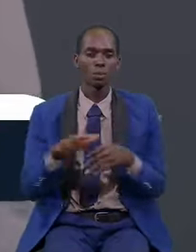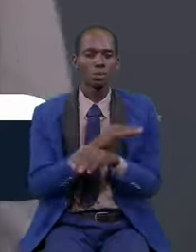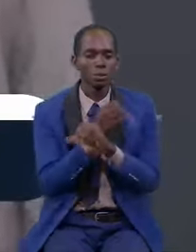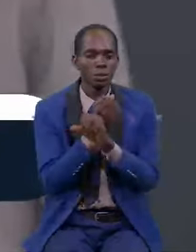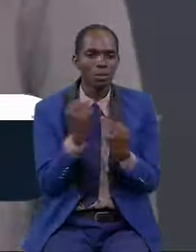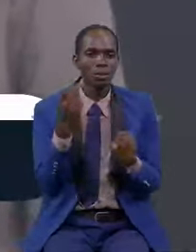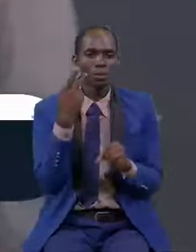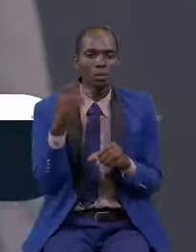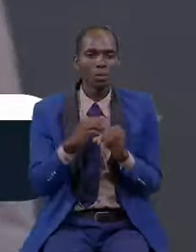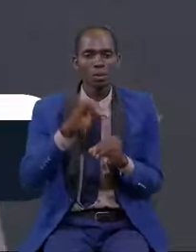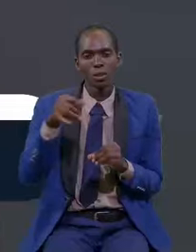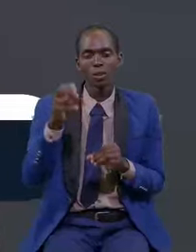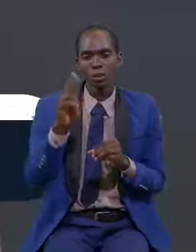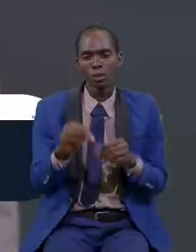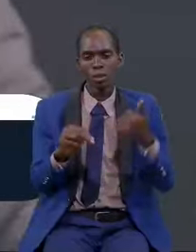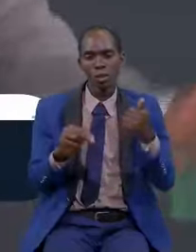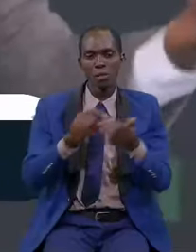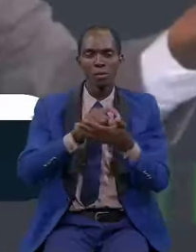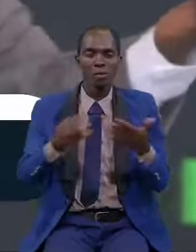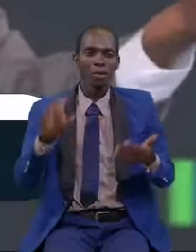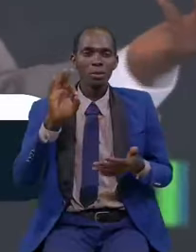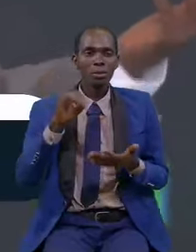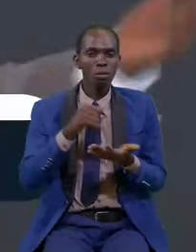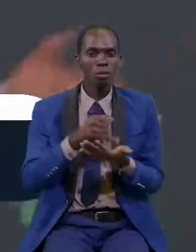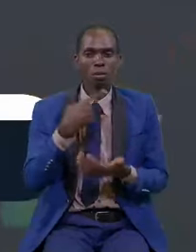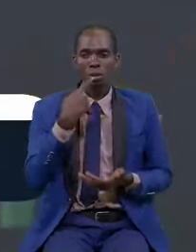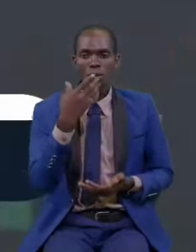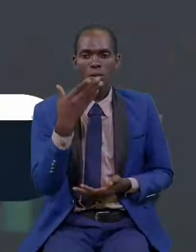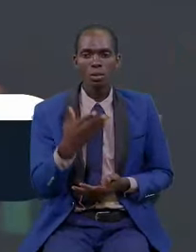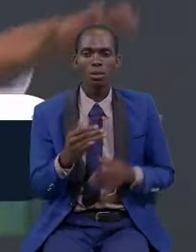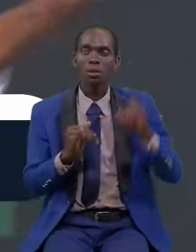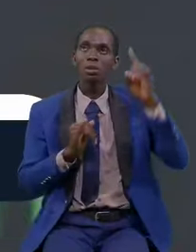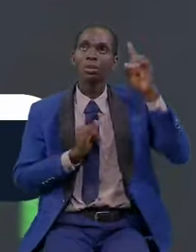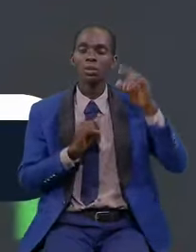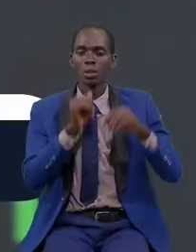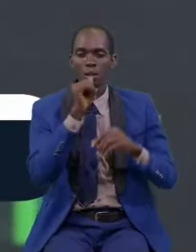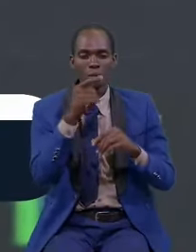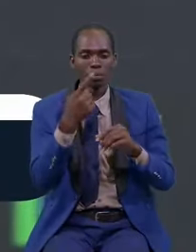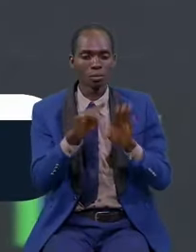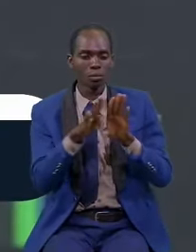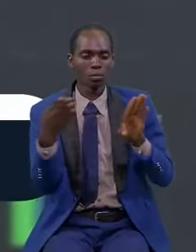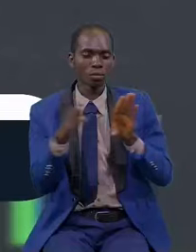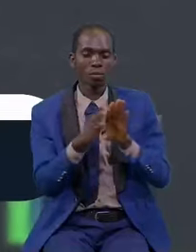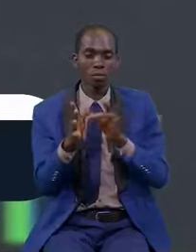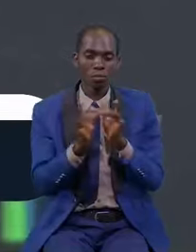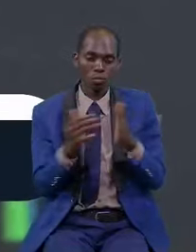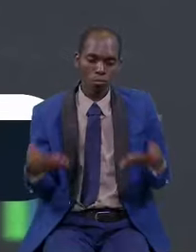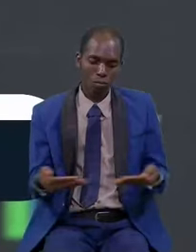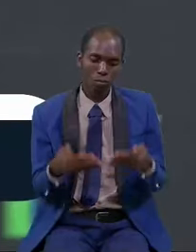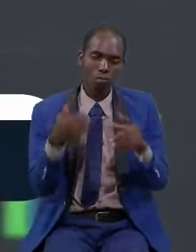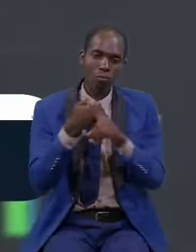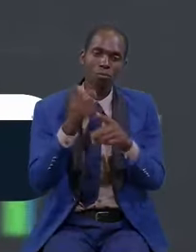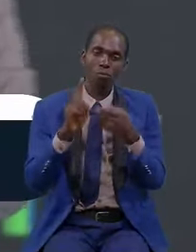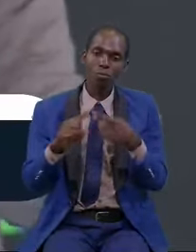10, verset 9. Je suis la porte. Il se présente à vous. Je suis la